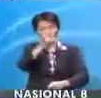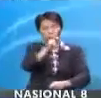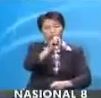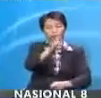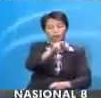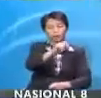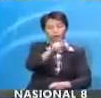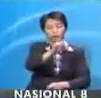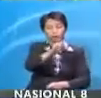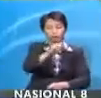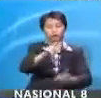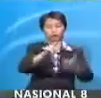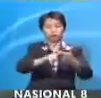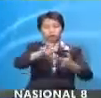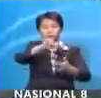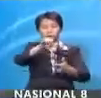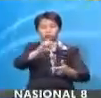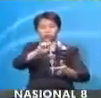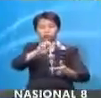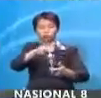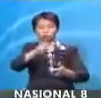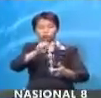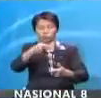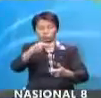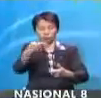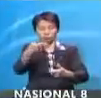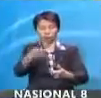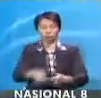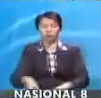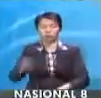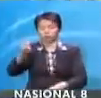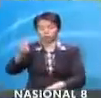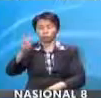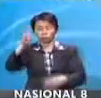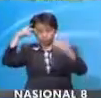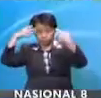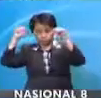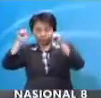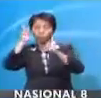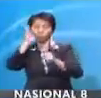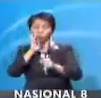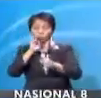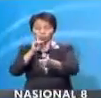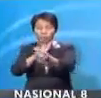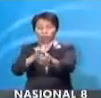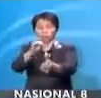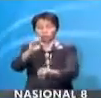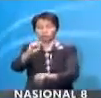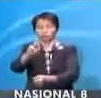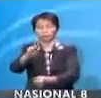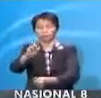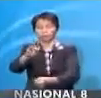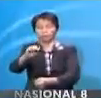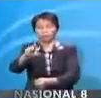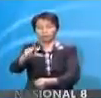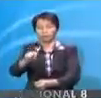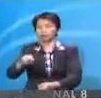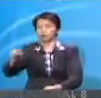Azmi Ahmad dan George Koshi. Dua naib Presiden wanita KHM, Dr. Shamala Subramaniam dan